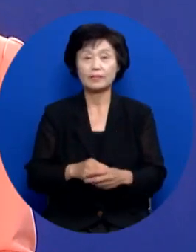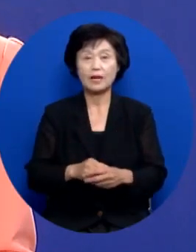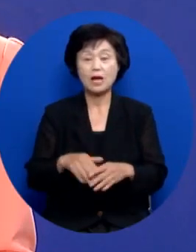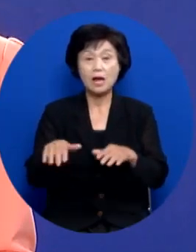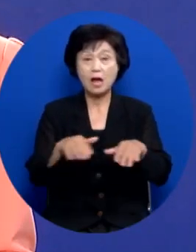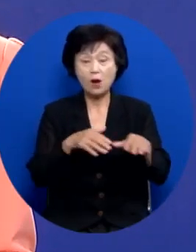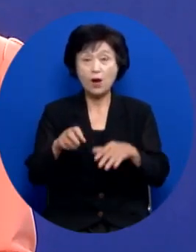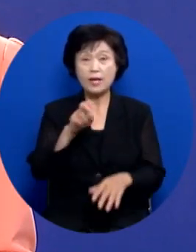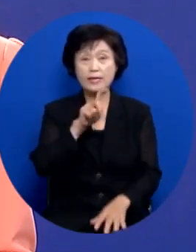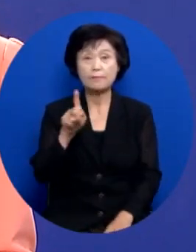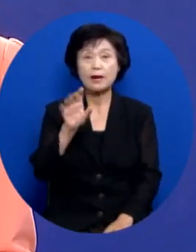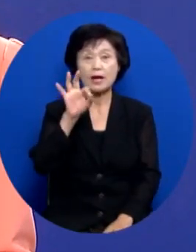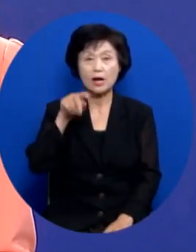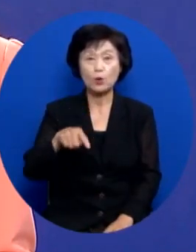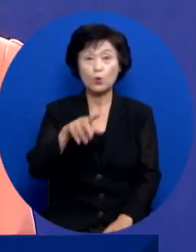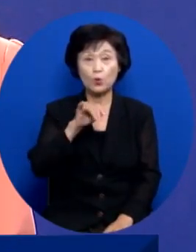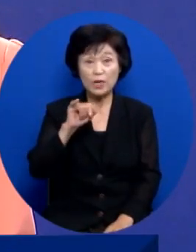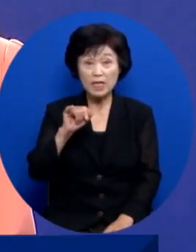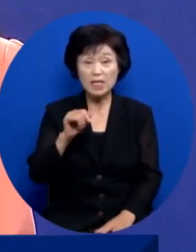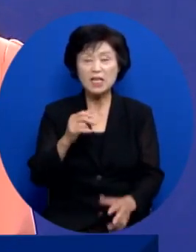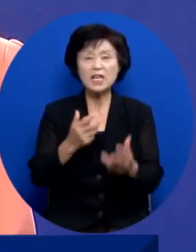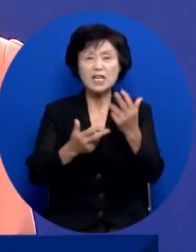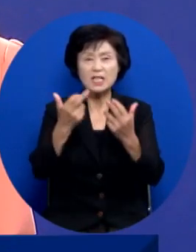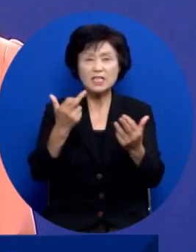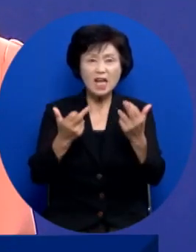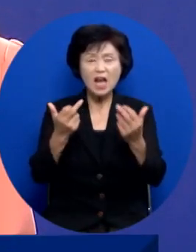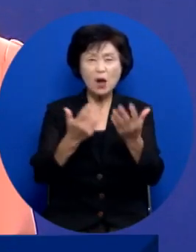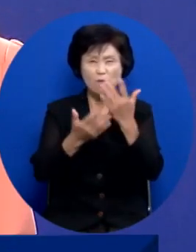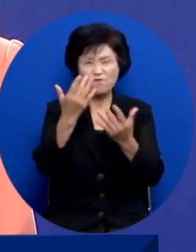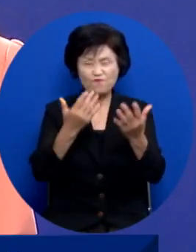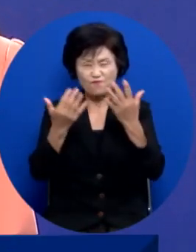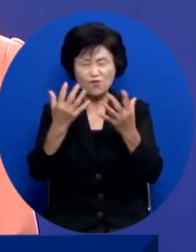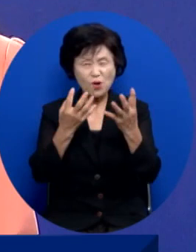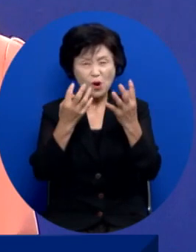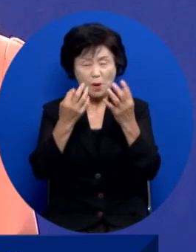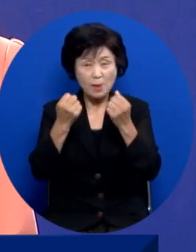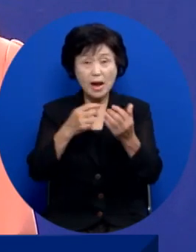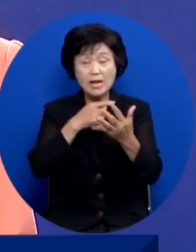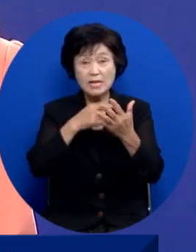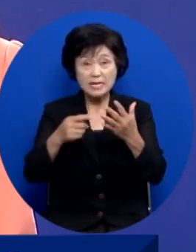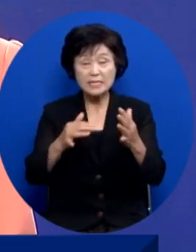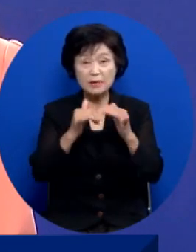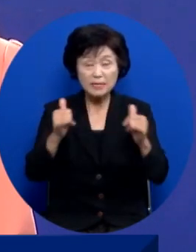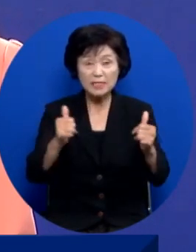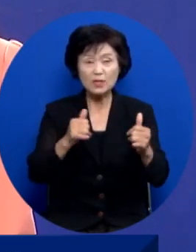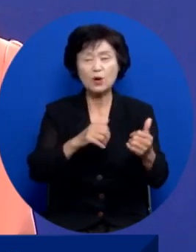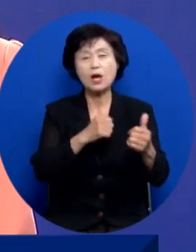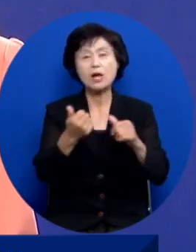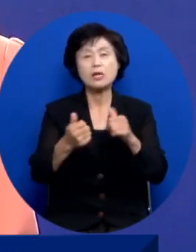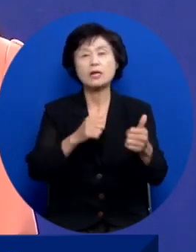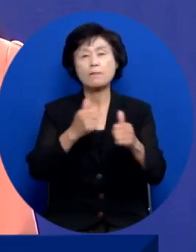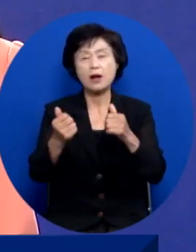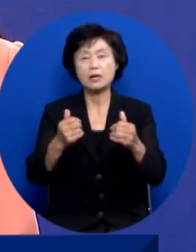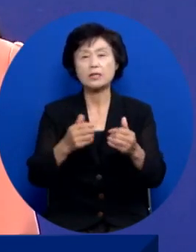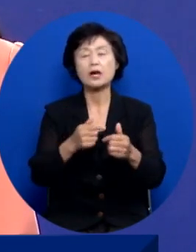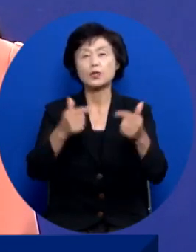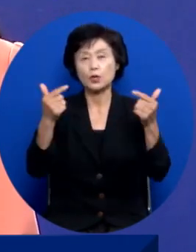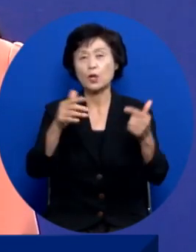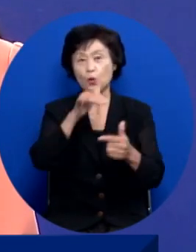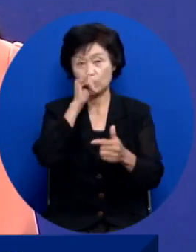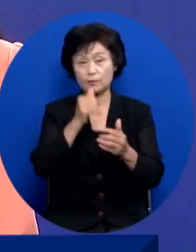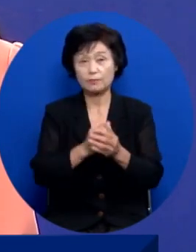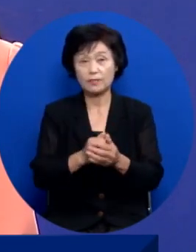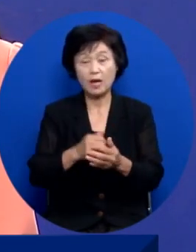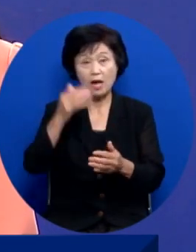하와이 마우이 섬 산불로 수십 명의 이재민과 사망자가 발생했습니다. 피해는 더 늘어날 것으로 보이는데요. 현지